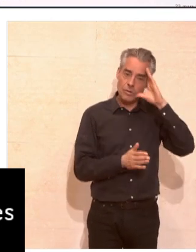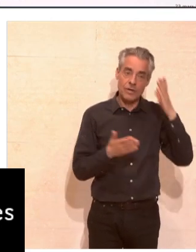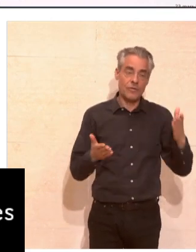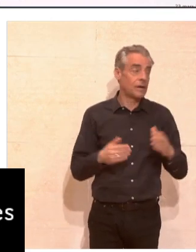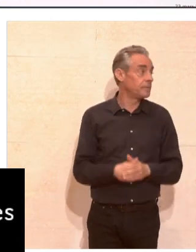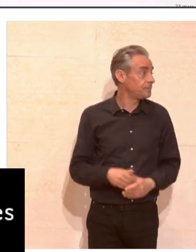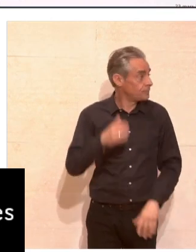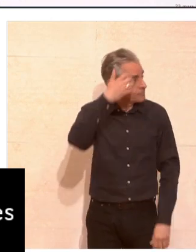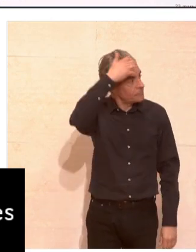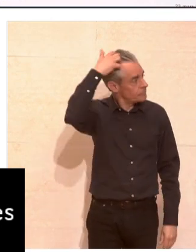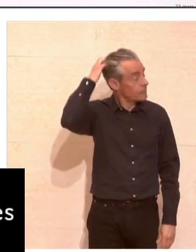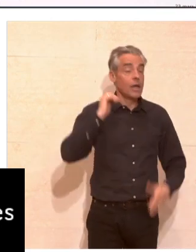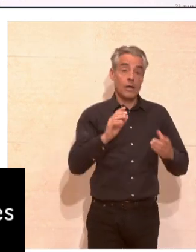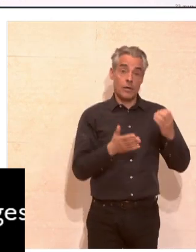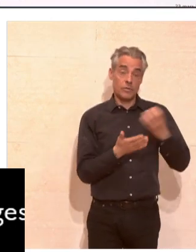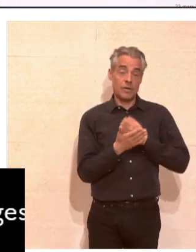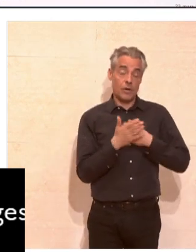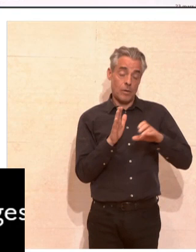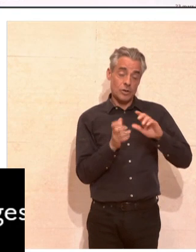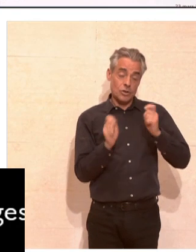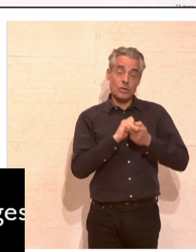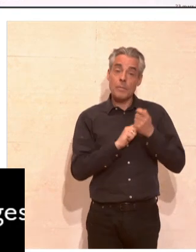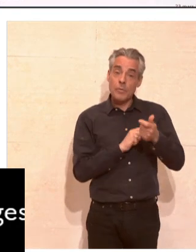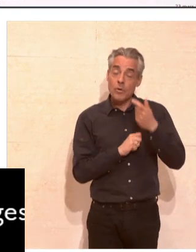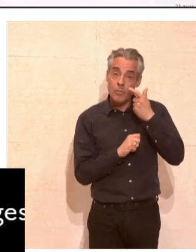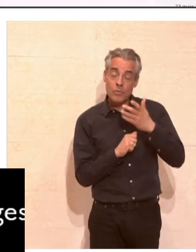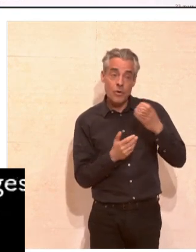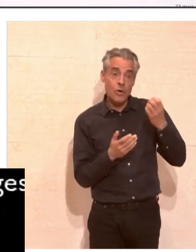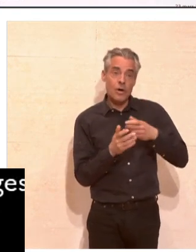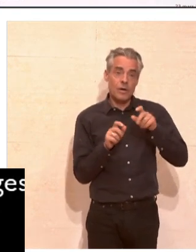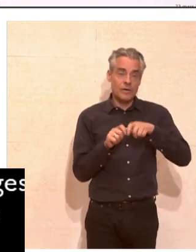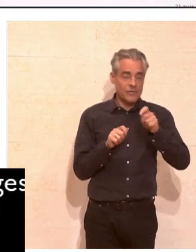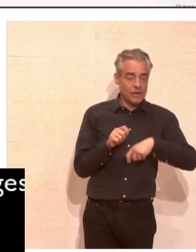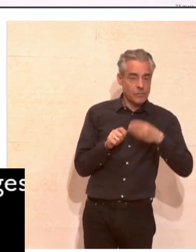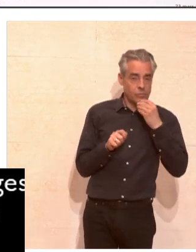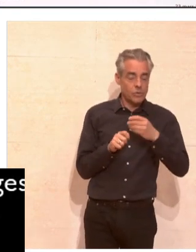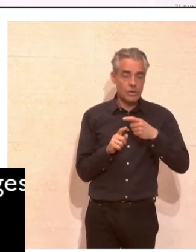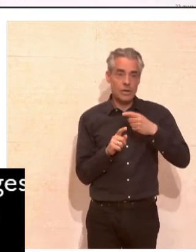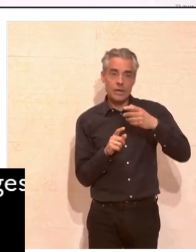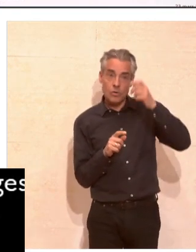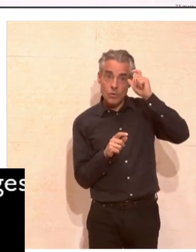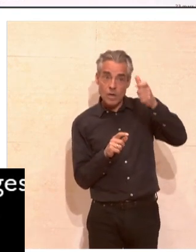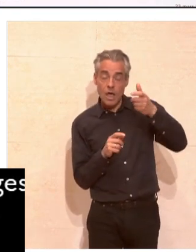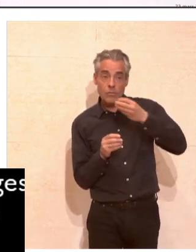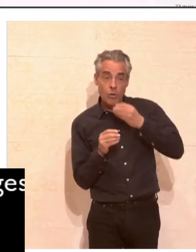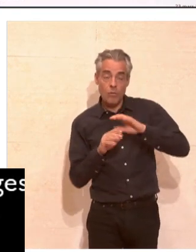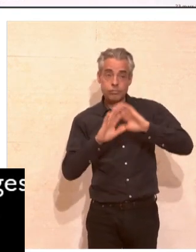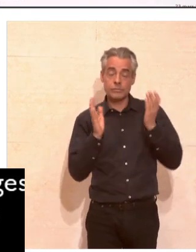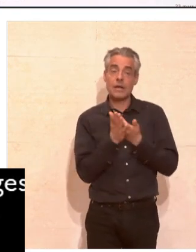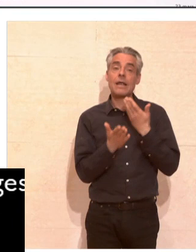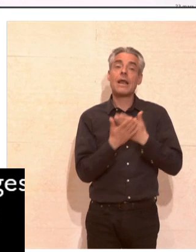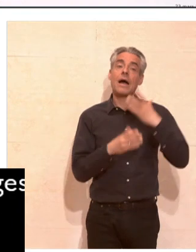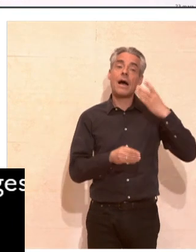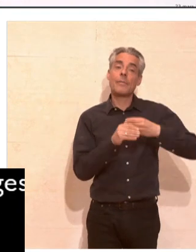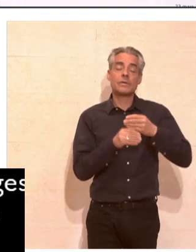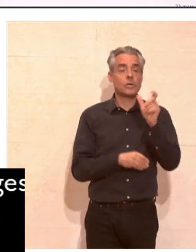Voilà, et puis en plus, donc cette information, elle est un peu modifiée, et puis on arrive à extraire des invariants, à généraliser les concepts. Donc là, c'était en fait